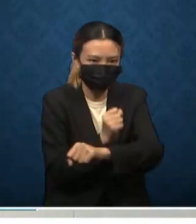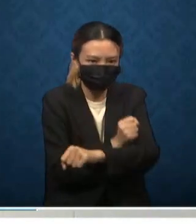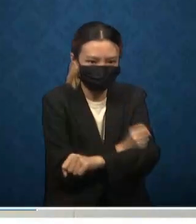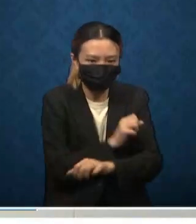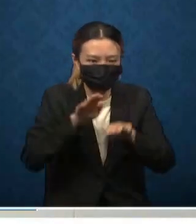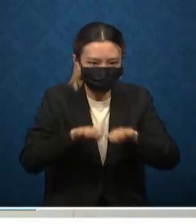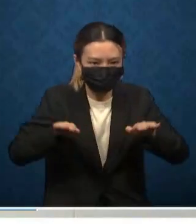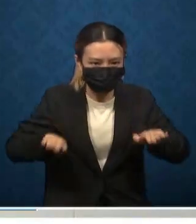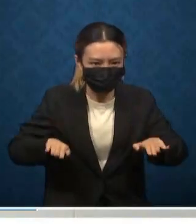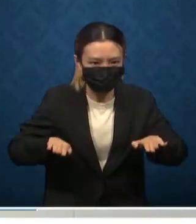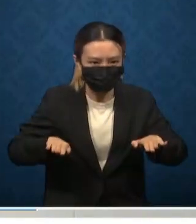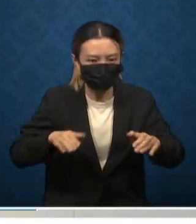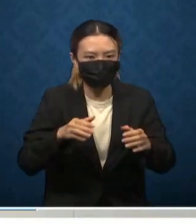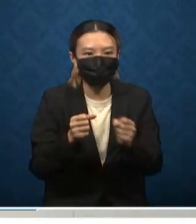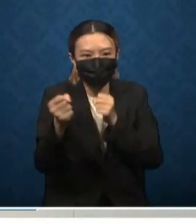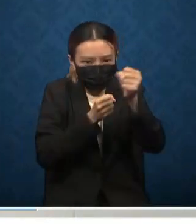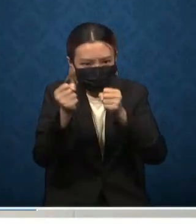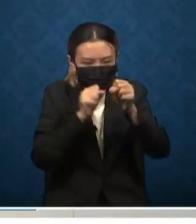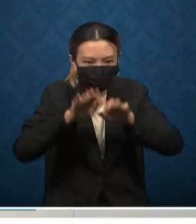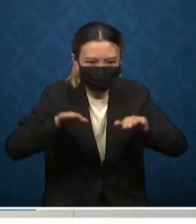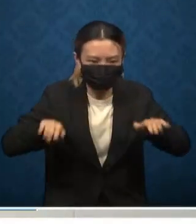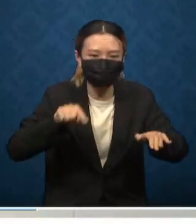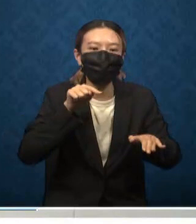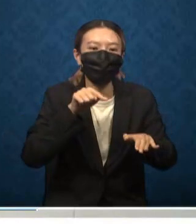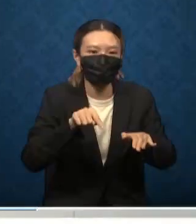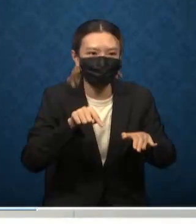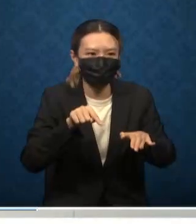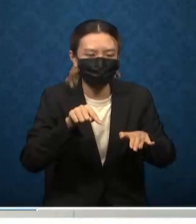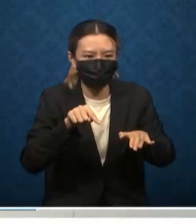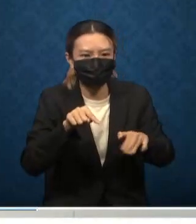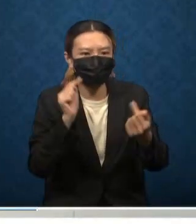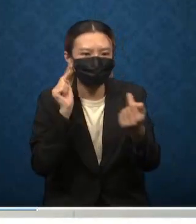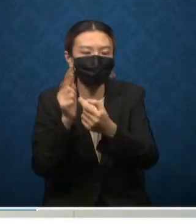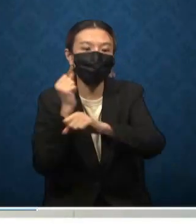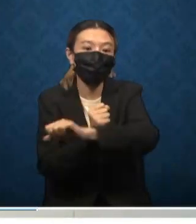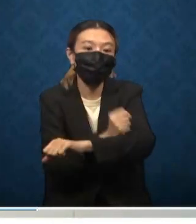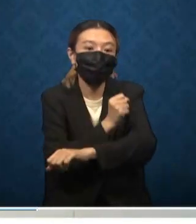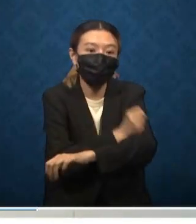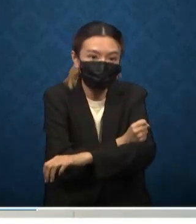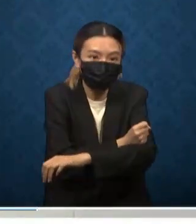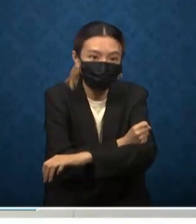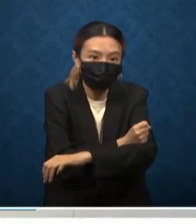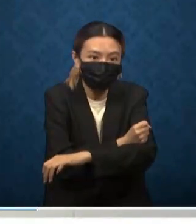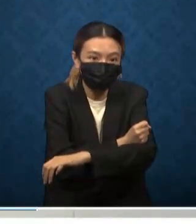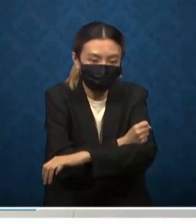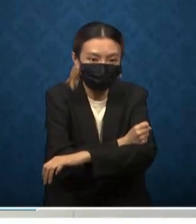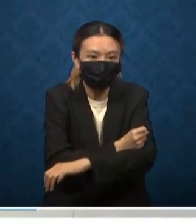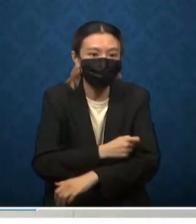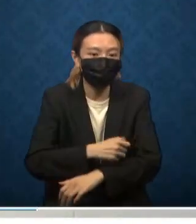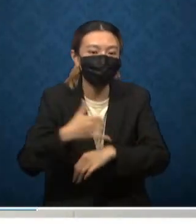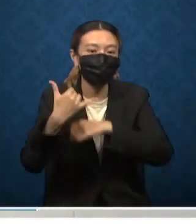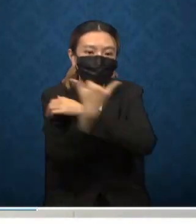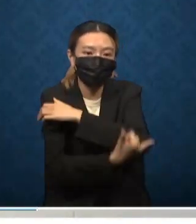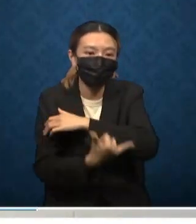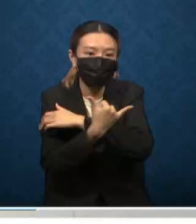เด็กยังคงเป็นประเด็นสำคัญที่องค์การระหว่างประเทศด้านแรงงานและประเทศคู่ค้าหลักที่สำคัญของ